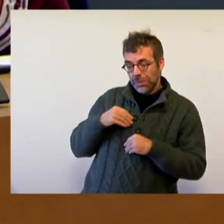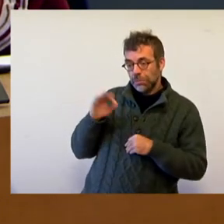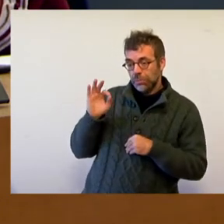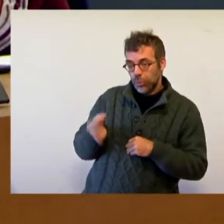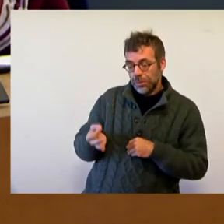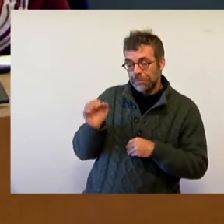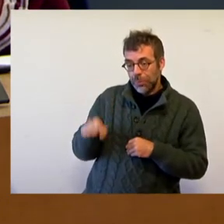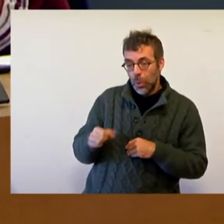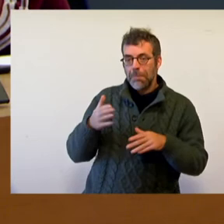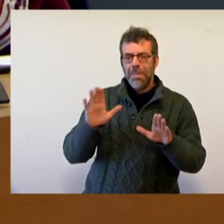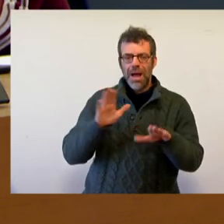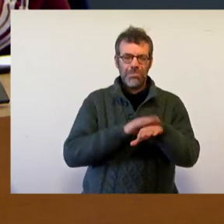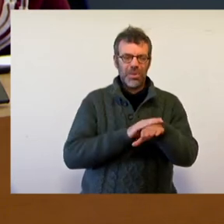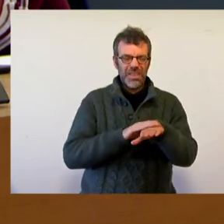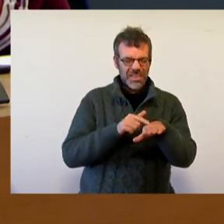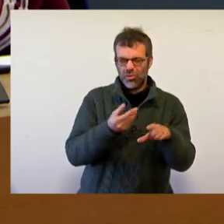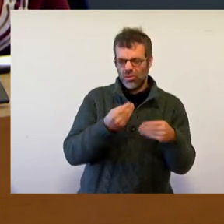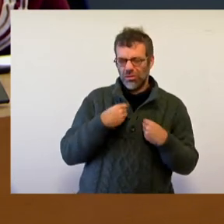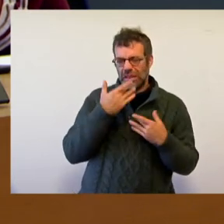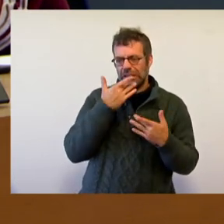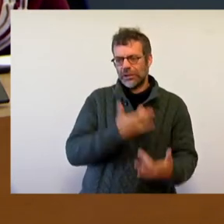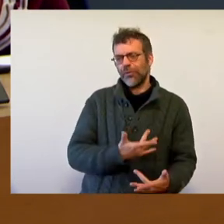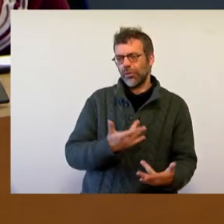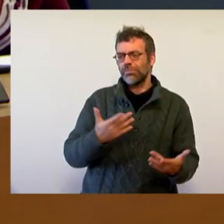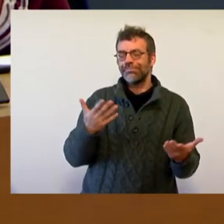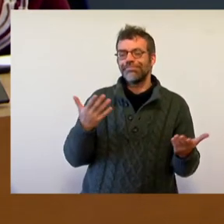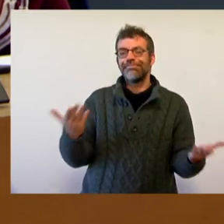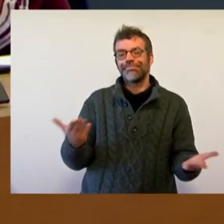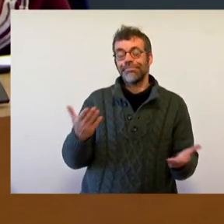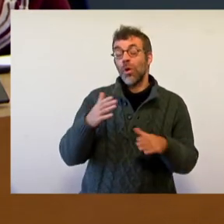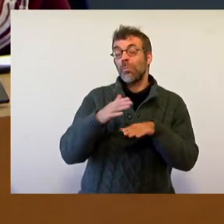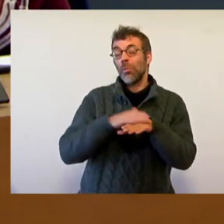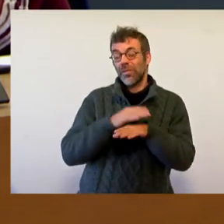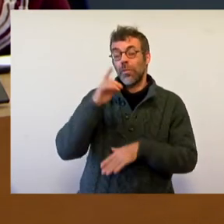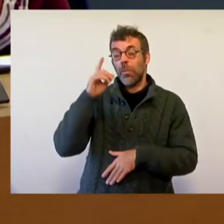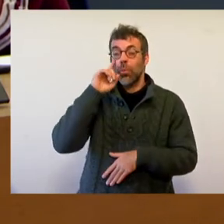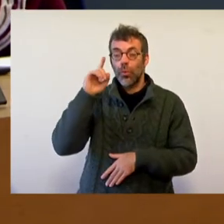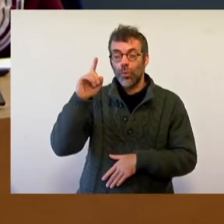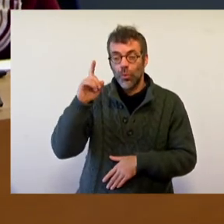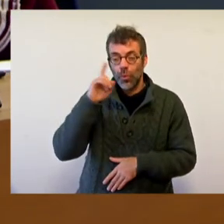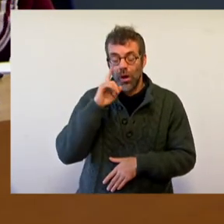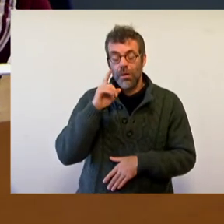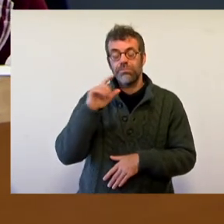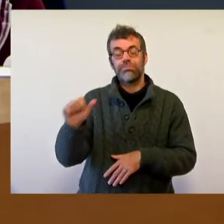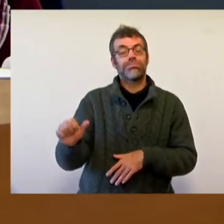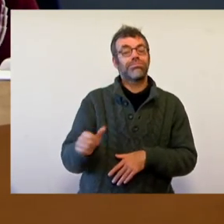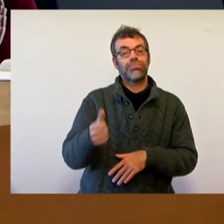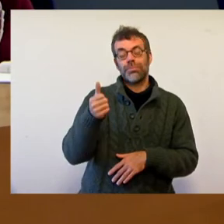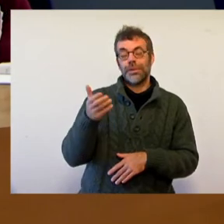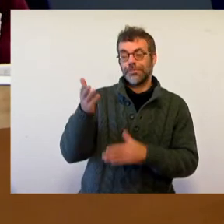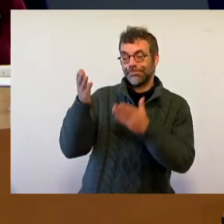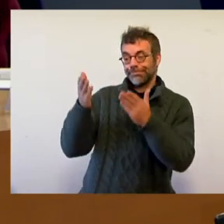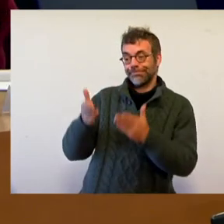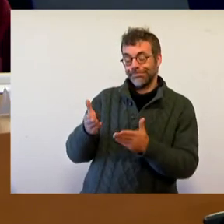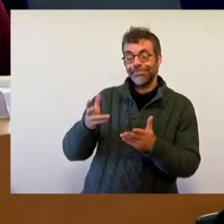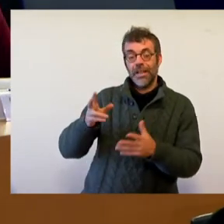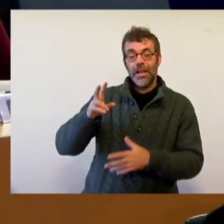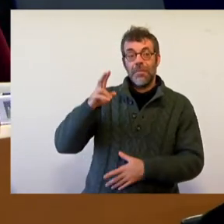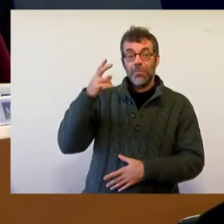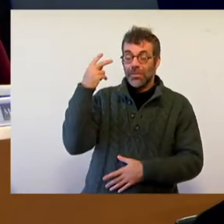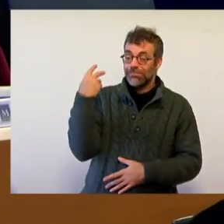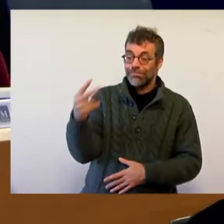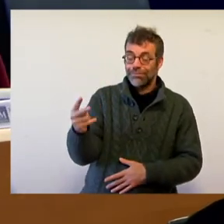décevant. Il est décevant pour moi, pour une raison importante, c'est que c'est votre premier réel